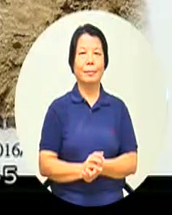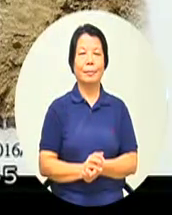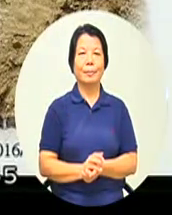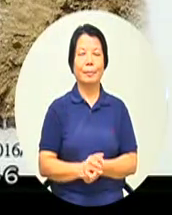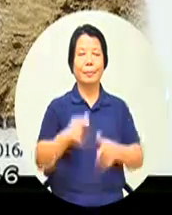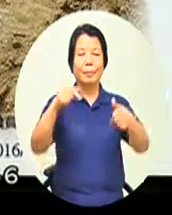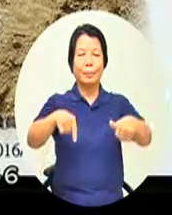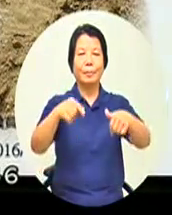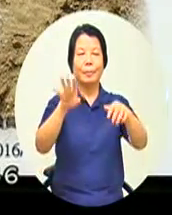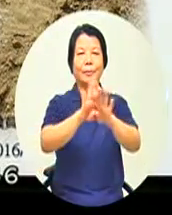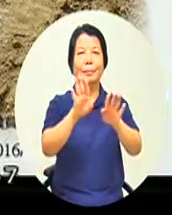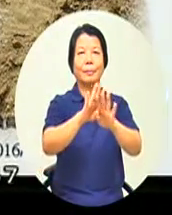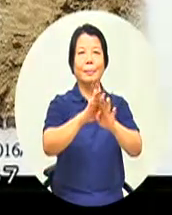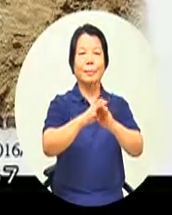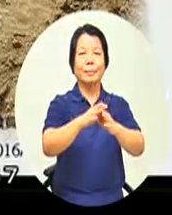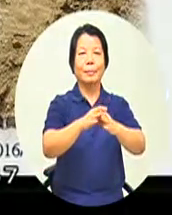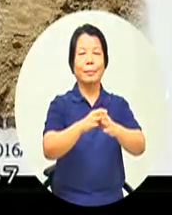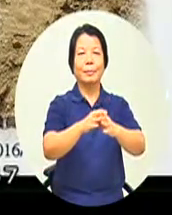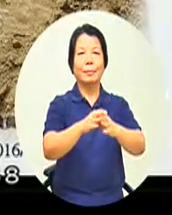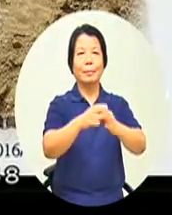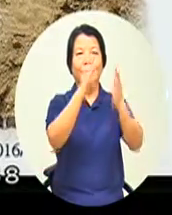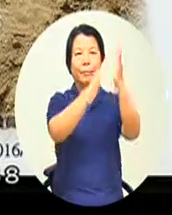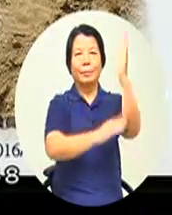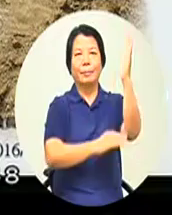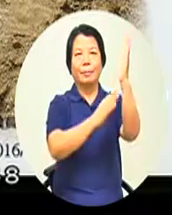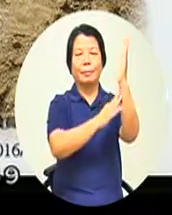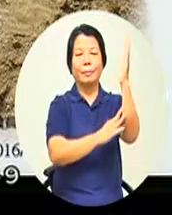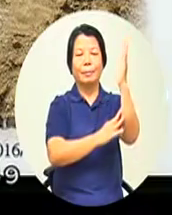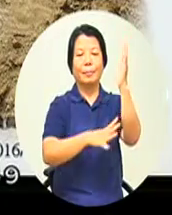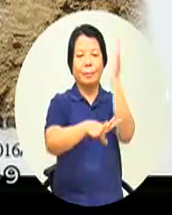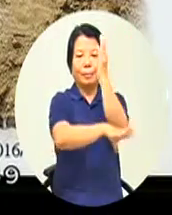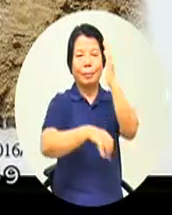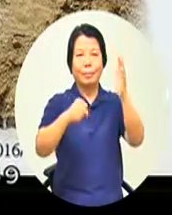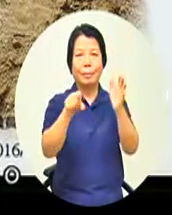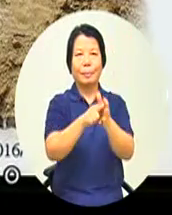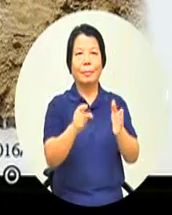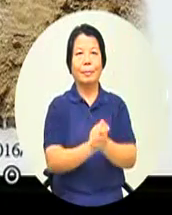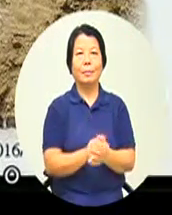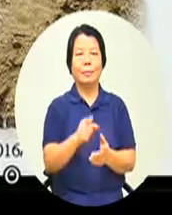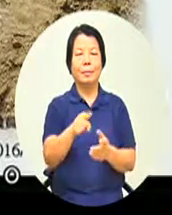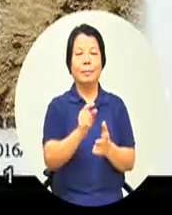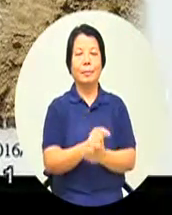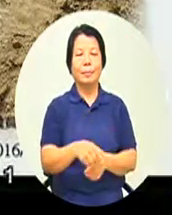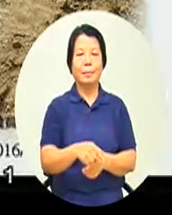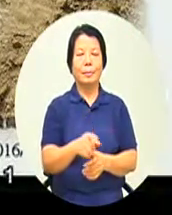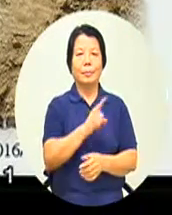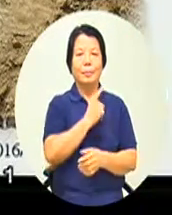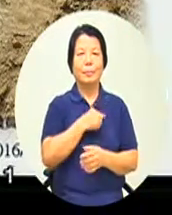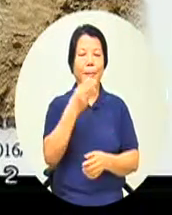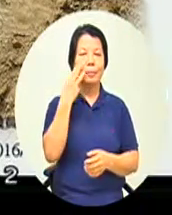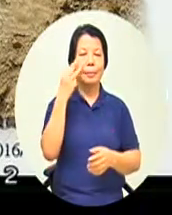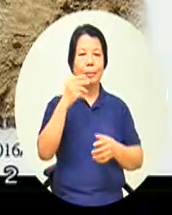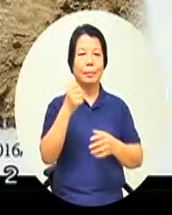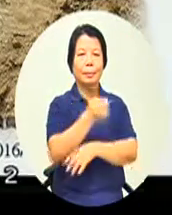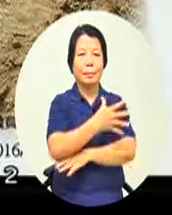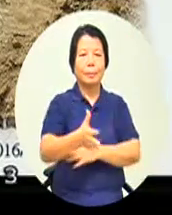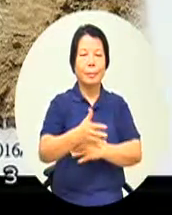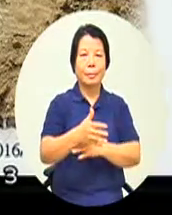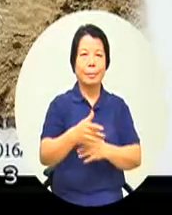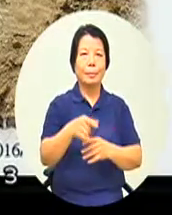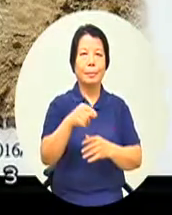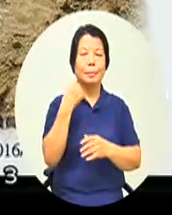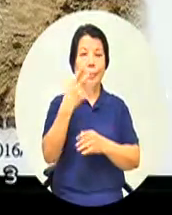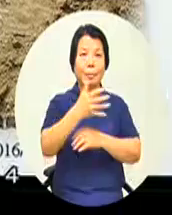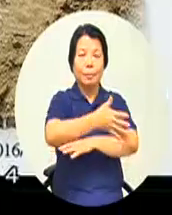个城墙的那个基底挖的时候发现，在西自助新村在挖的时候，当时我有